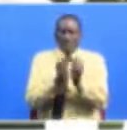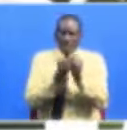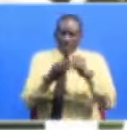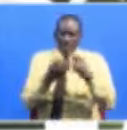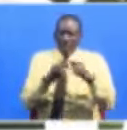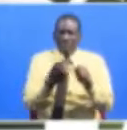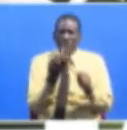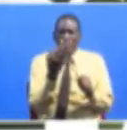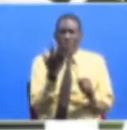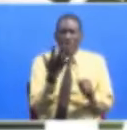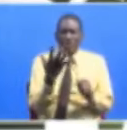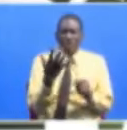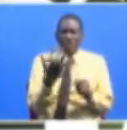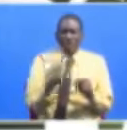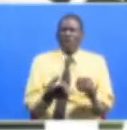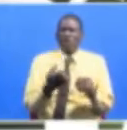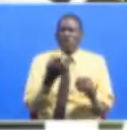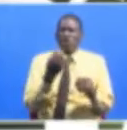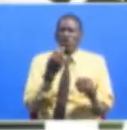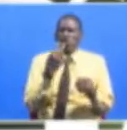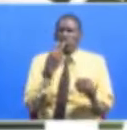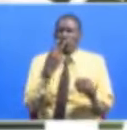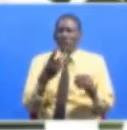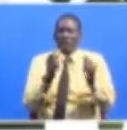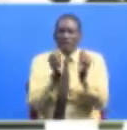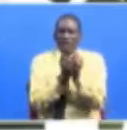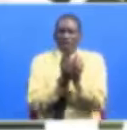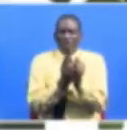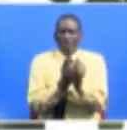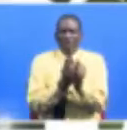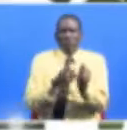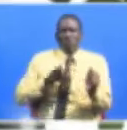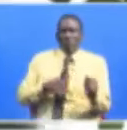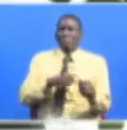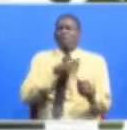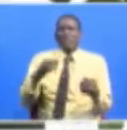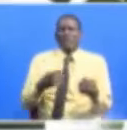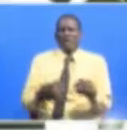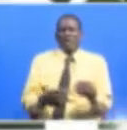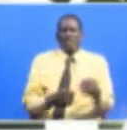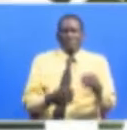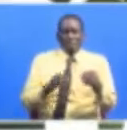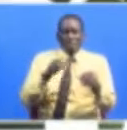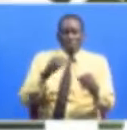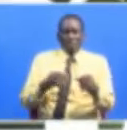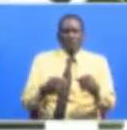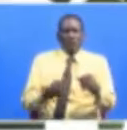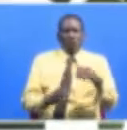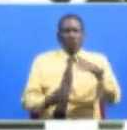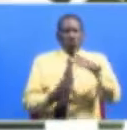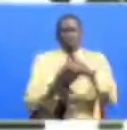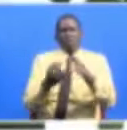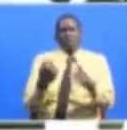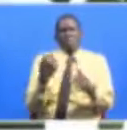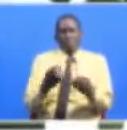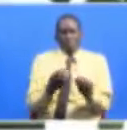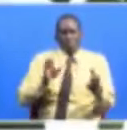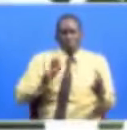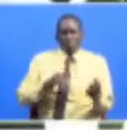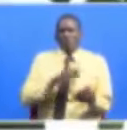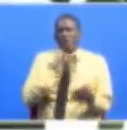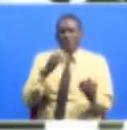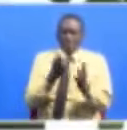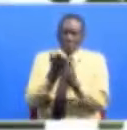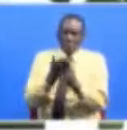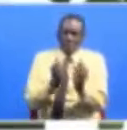3 35 miaka ni 211 nambi Ya juu Sana kiwo hiki wana Wake wengi Sana